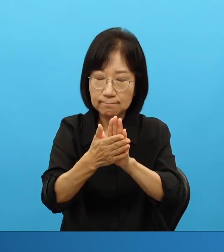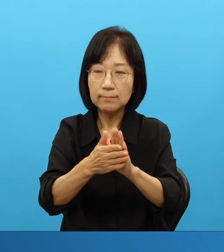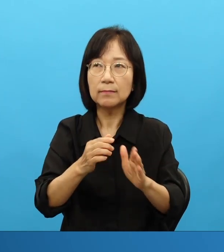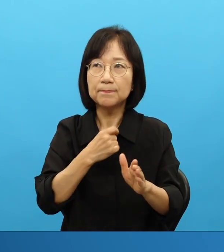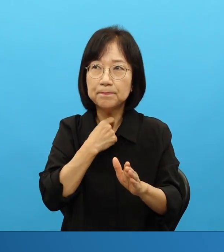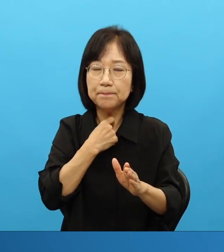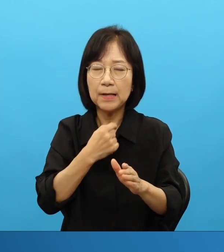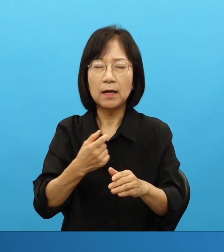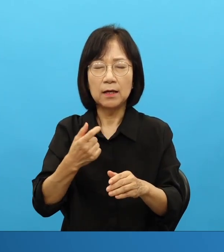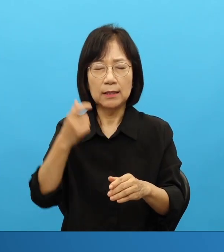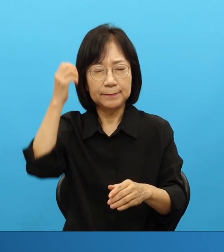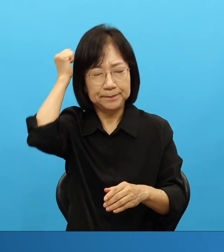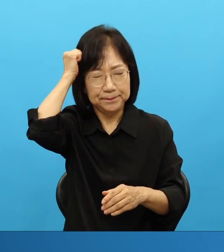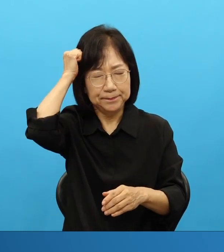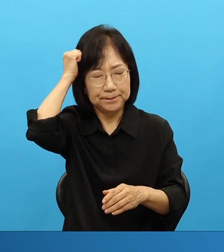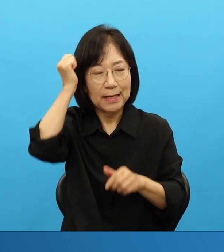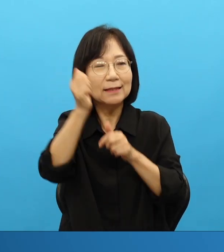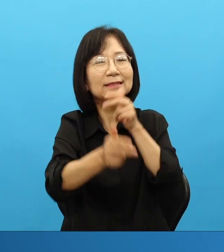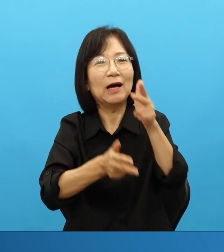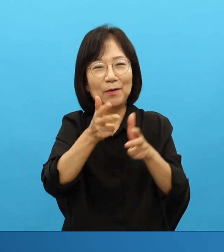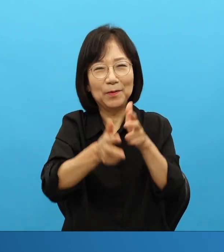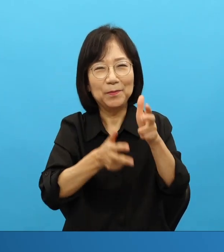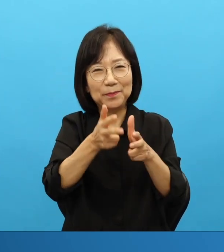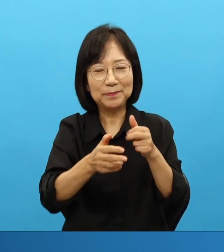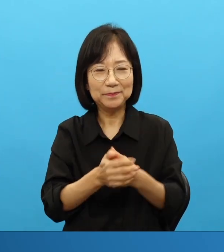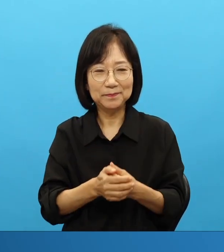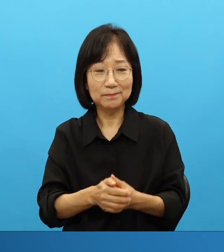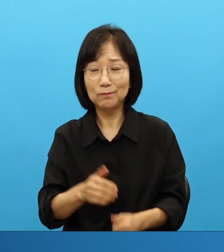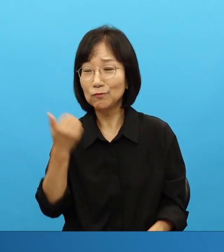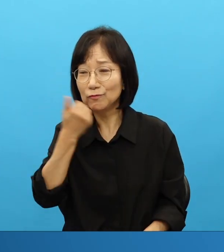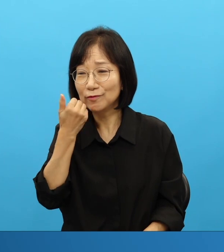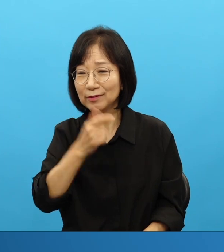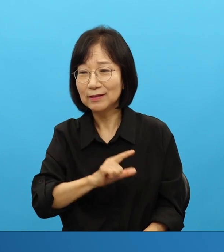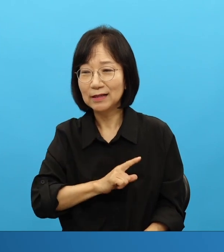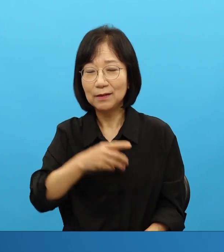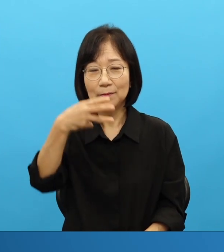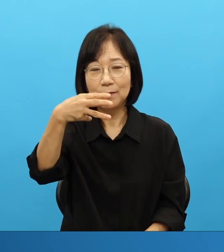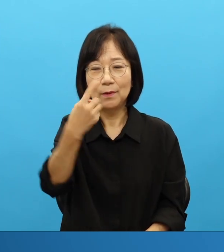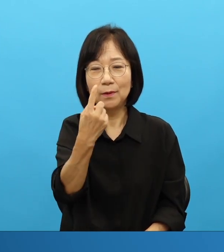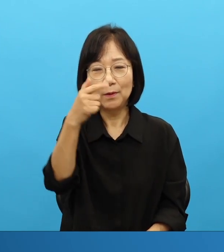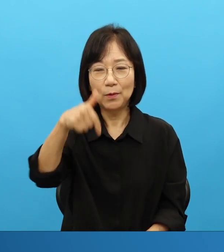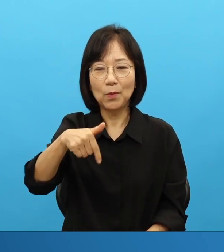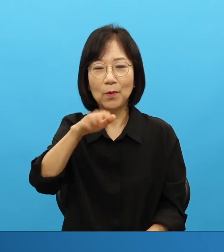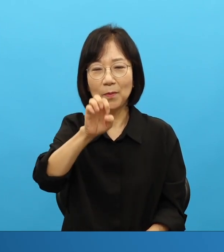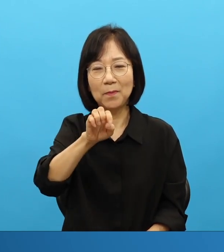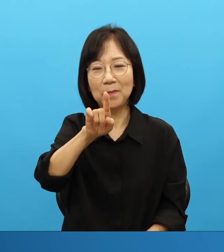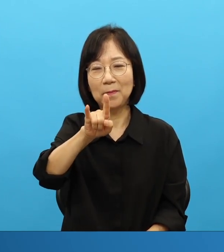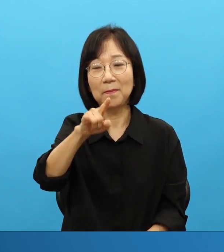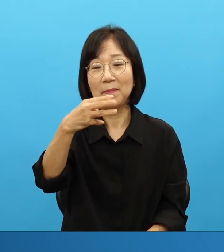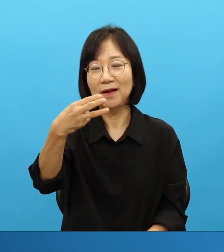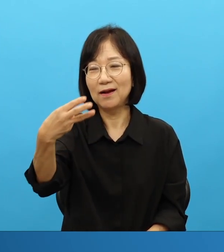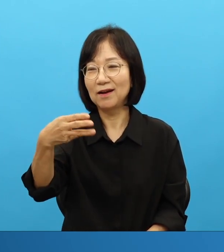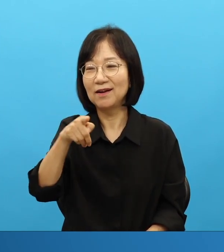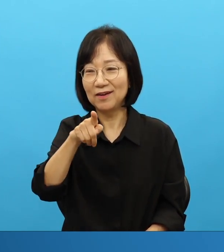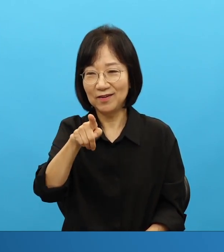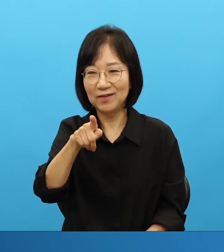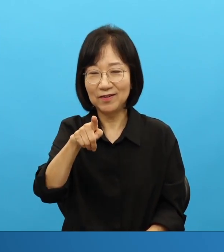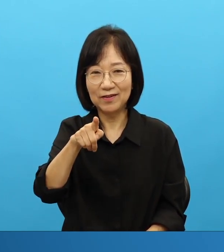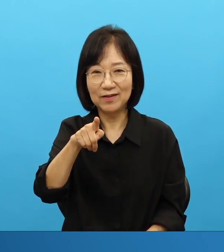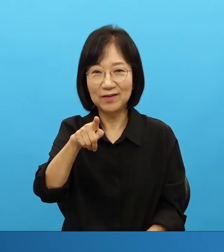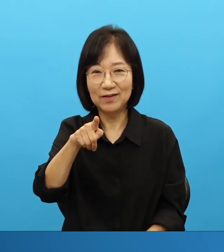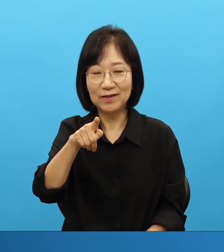out his business. 누굽니까? Who is this? 락펠러입니다. It's John Rockefeller. 하나님이 말씀 제대로 붙잡은 사람이 성취될